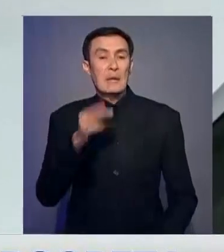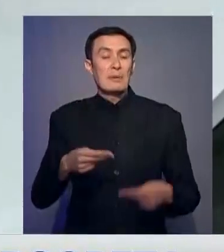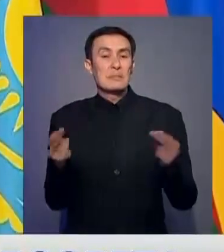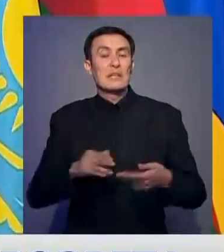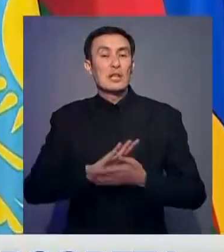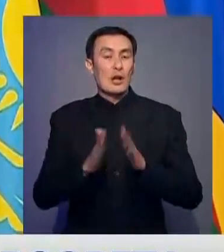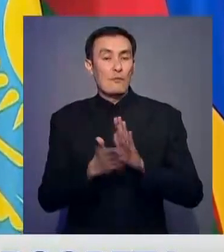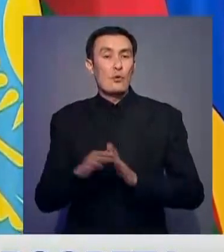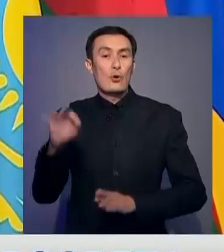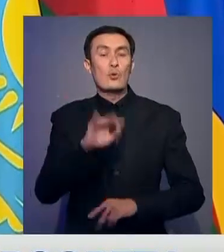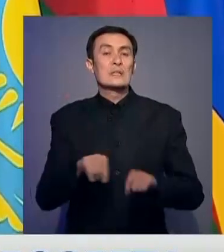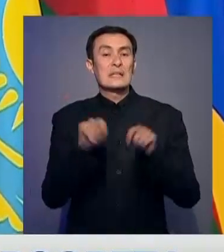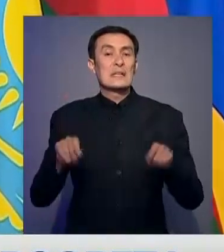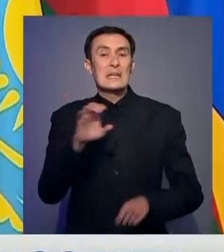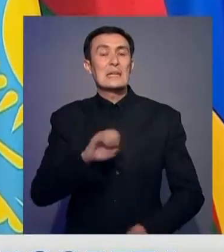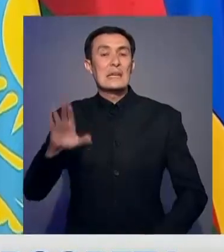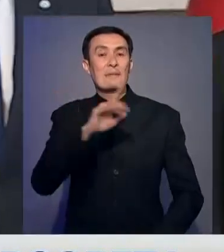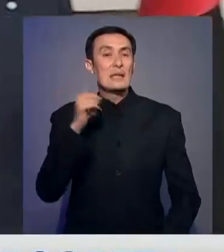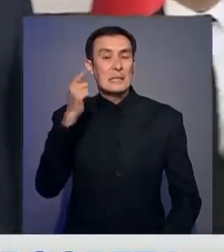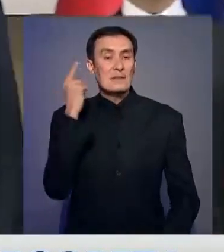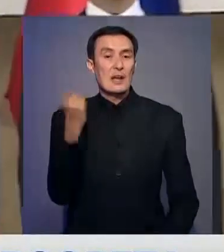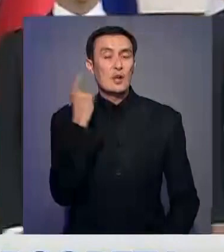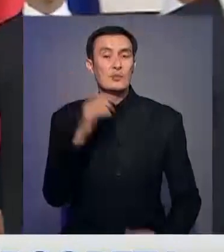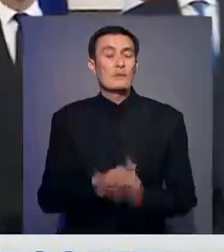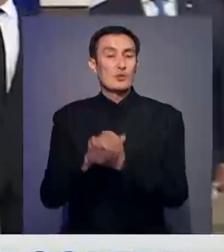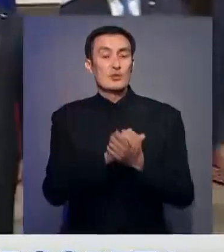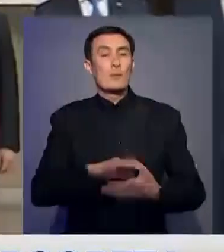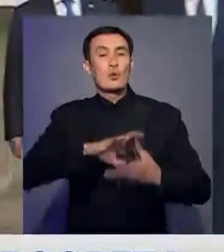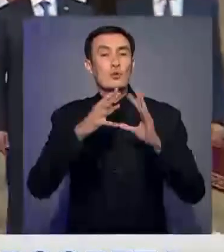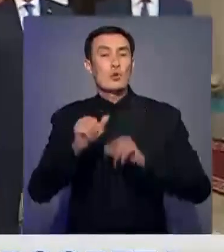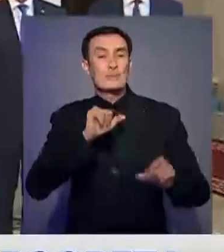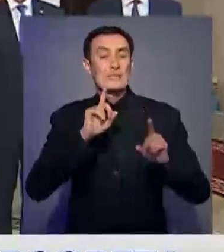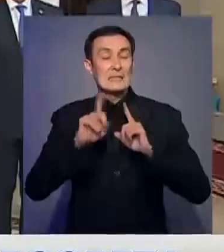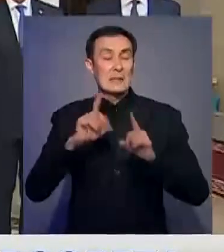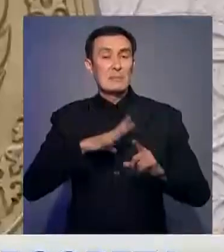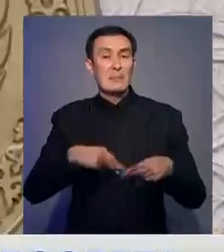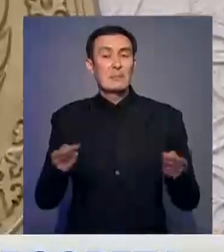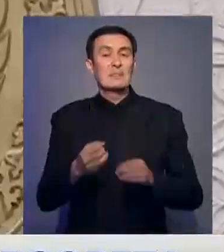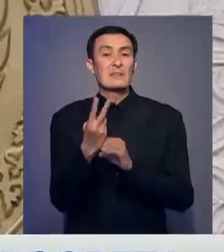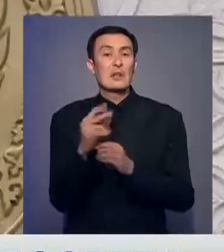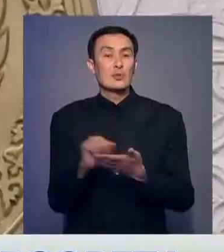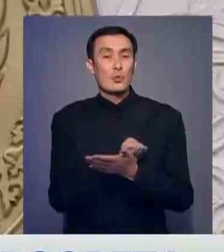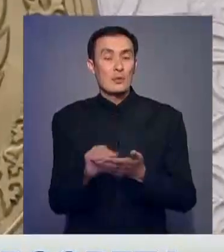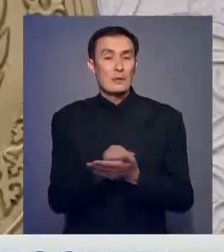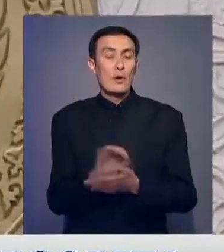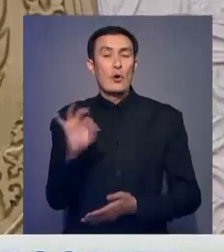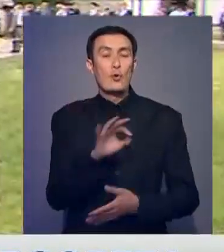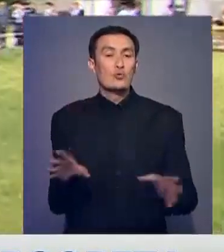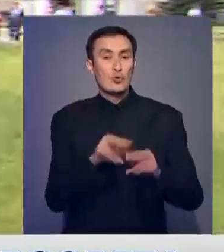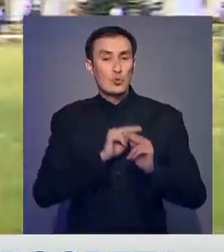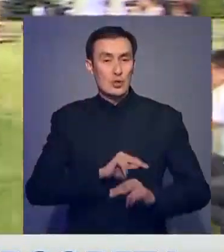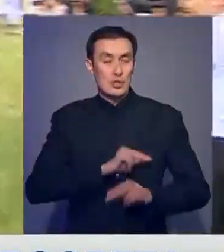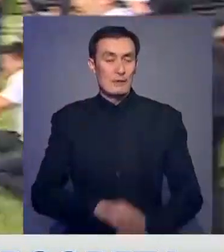пятилетие подписания договора о создании Евразийского экономического союза. По итогам заседания были подписаны 12 документов о